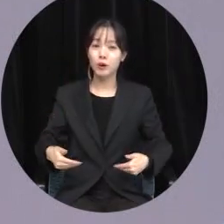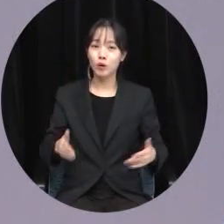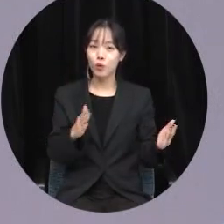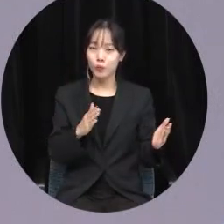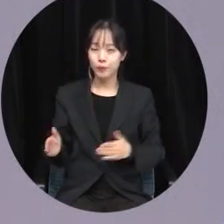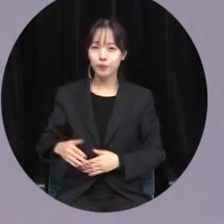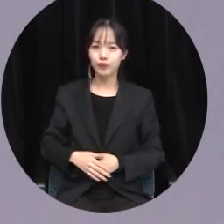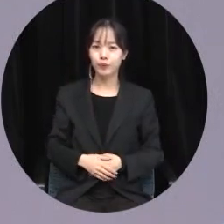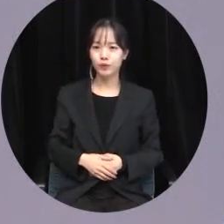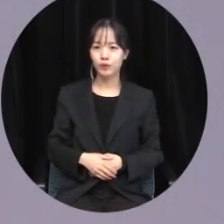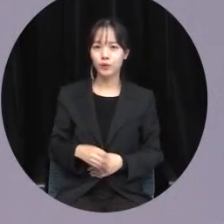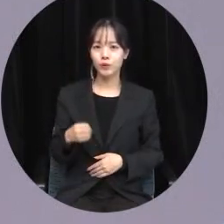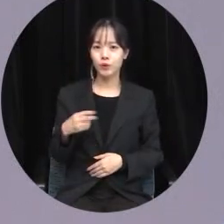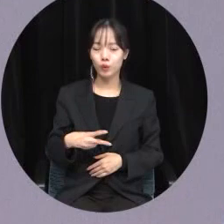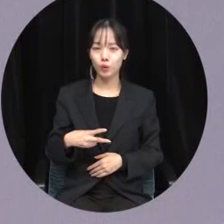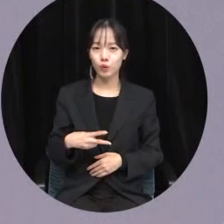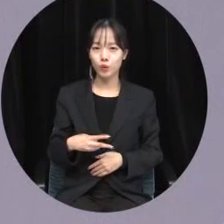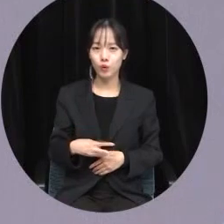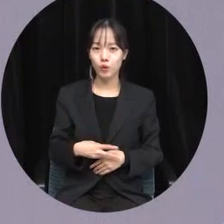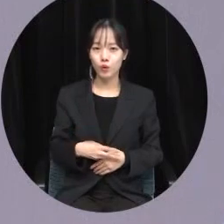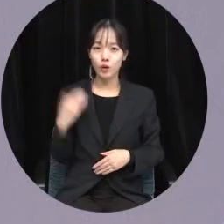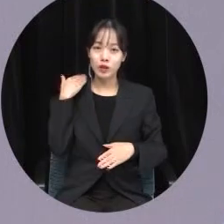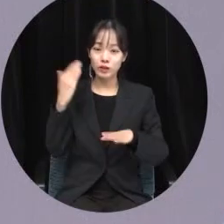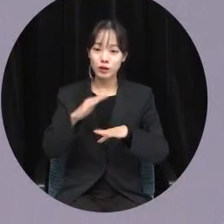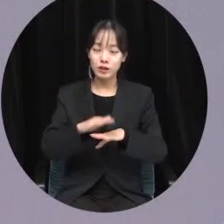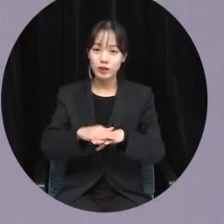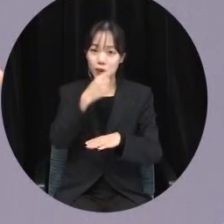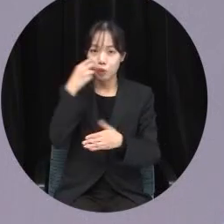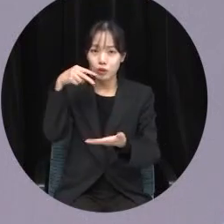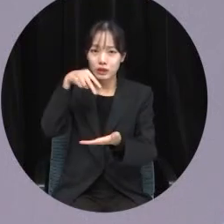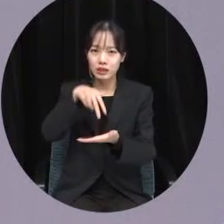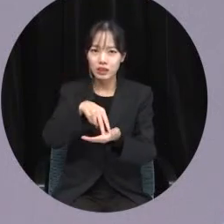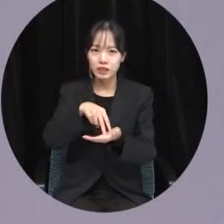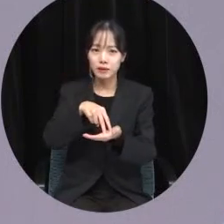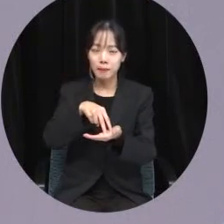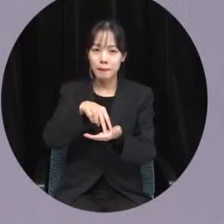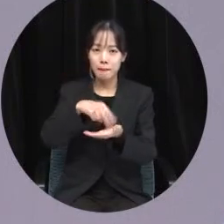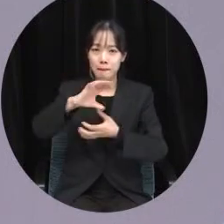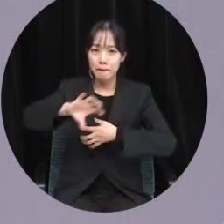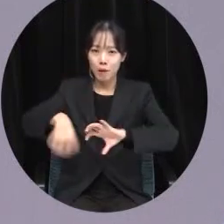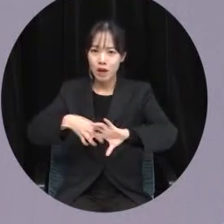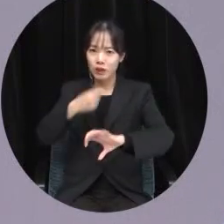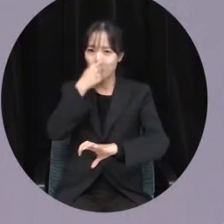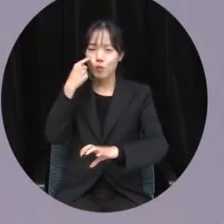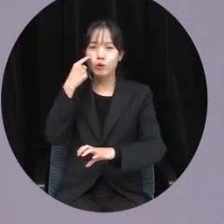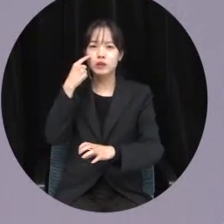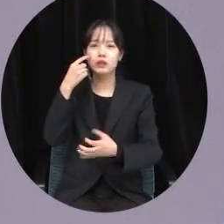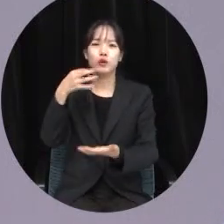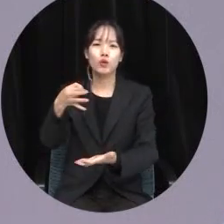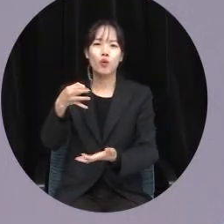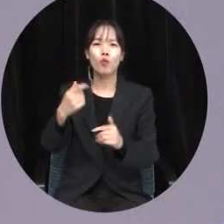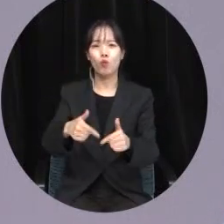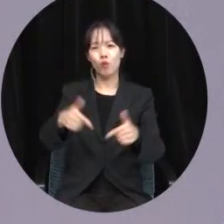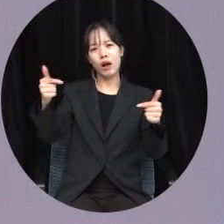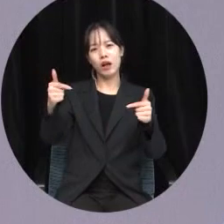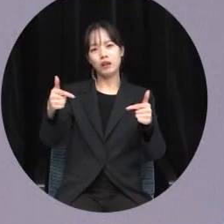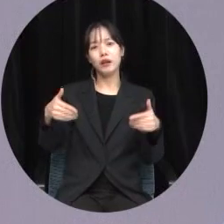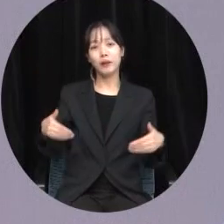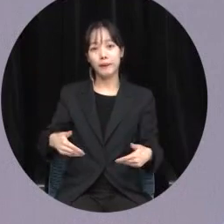전세보증금 반환 보증료 지원 사업을 확대하는 이런 부분들이 더 늘어나야